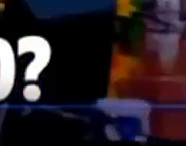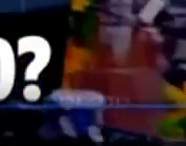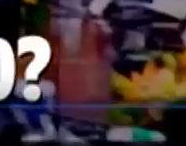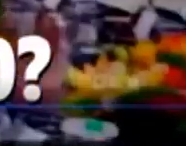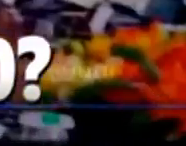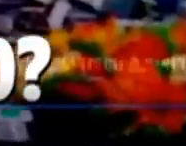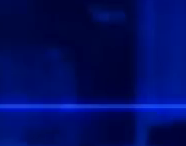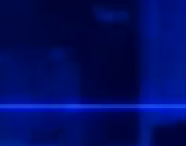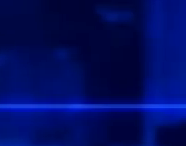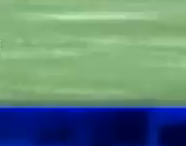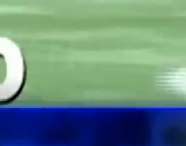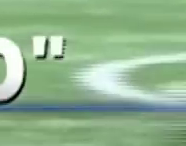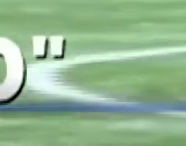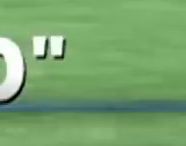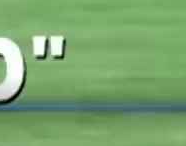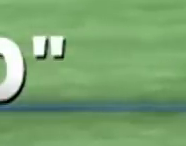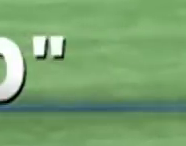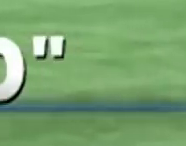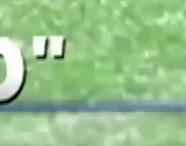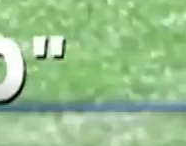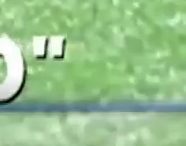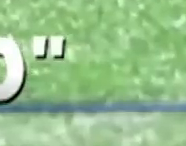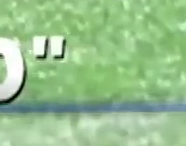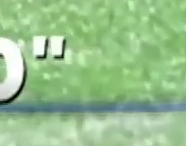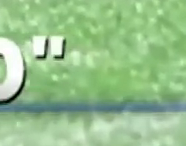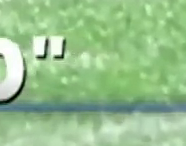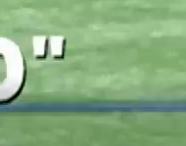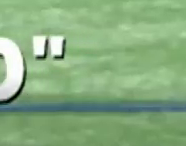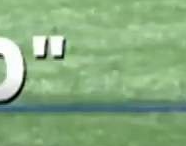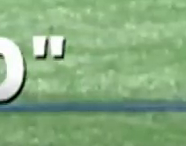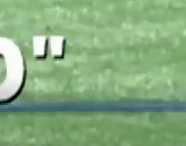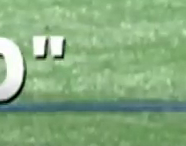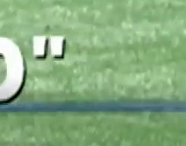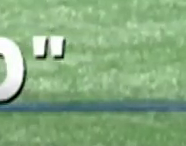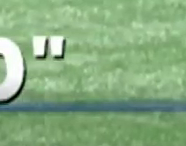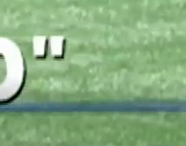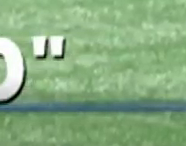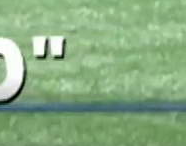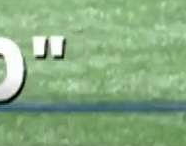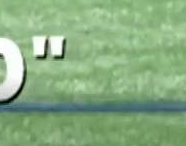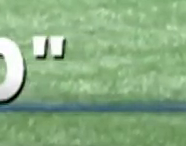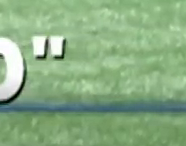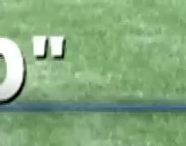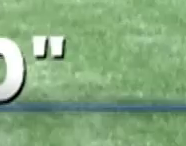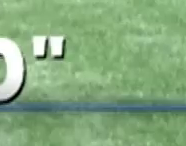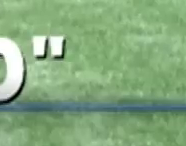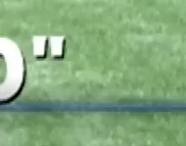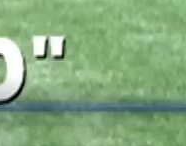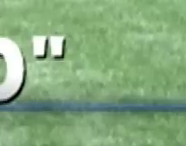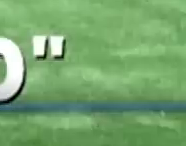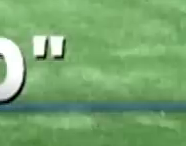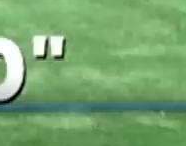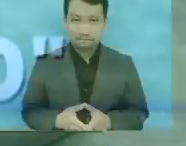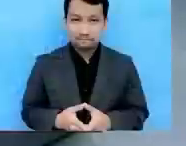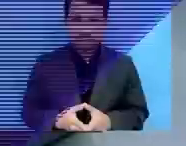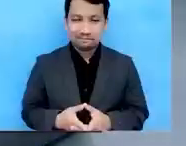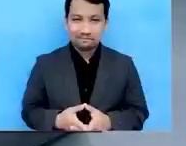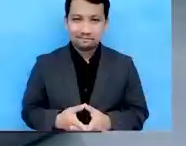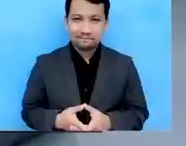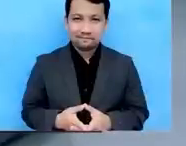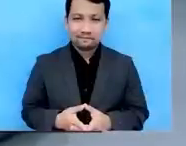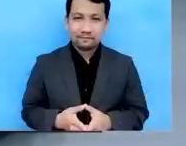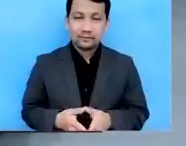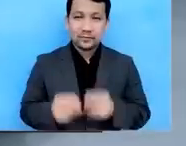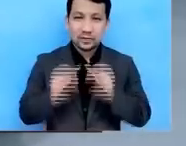yan. At pabaong pampagood night, kilalanin ng mga astig na lolong soccer player.